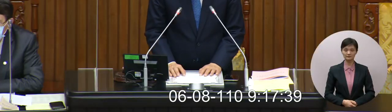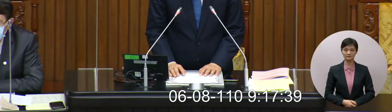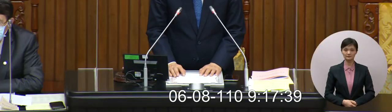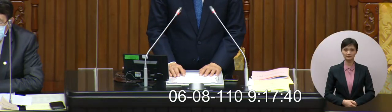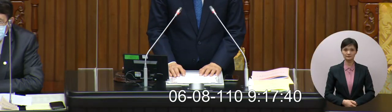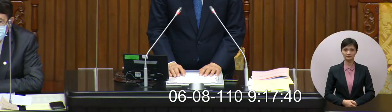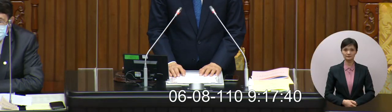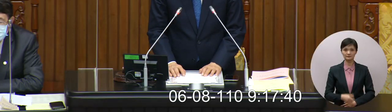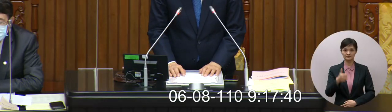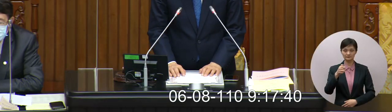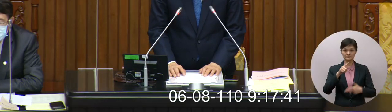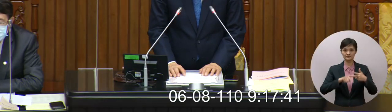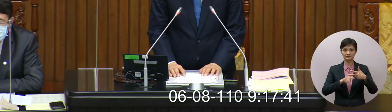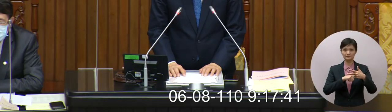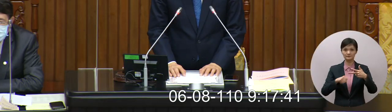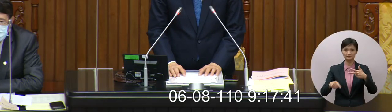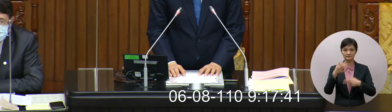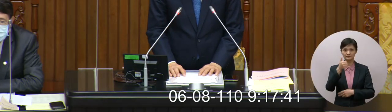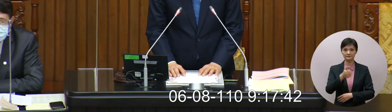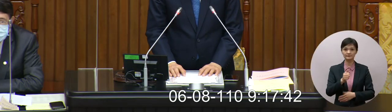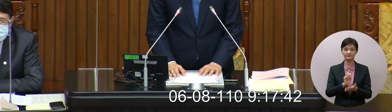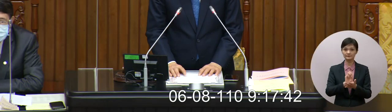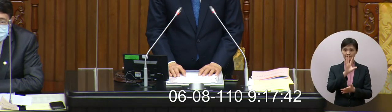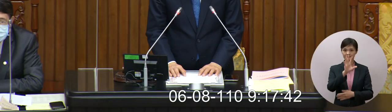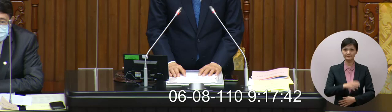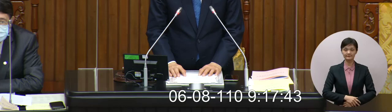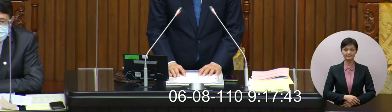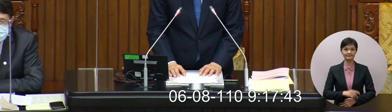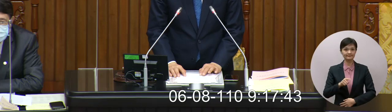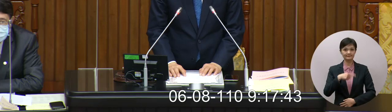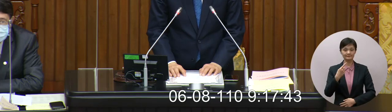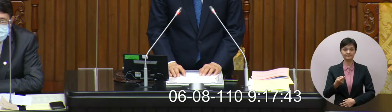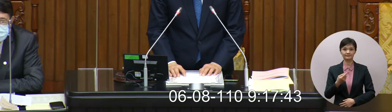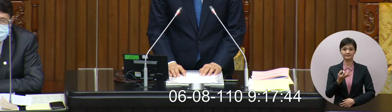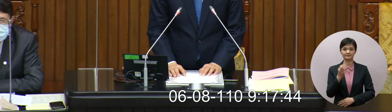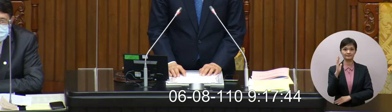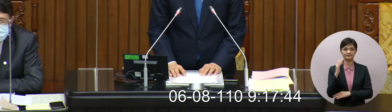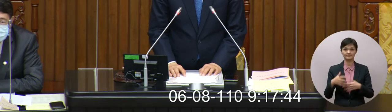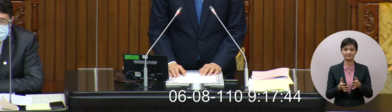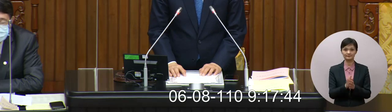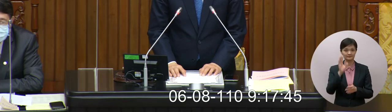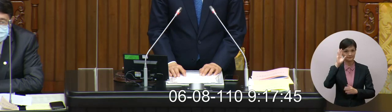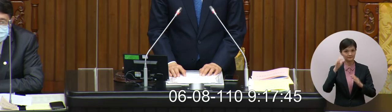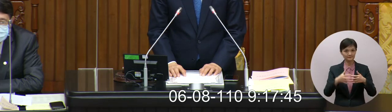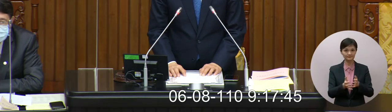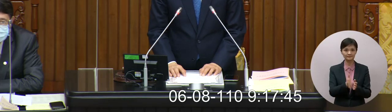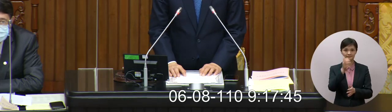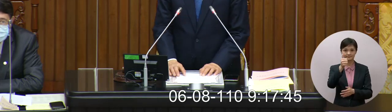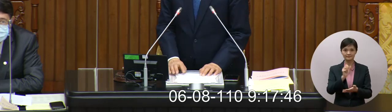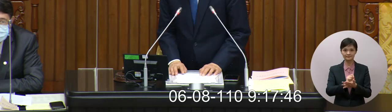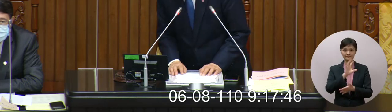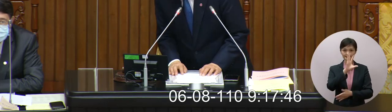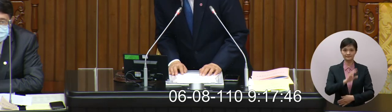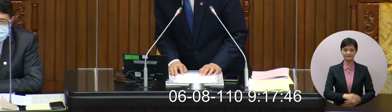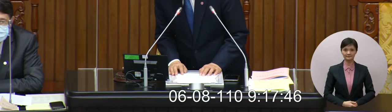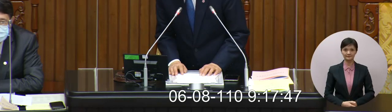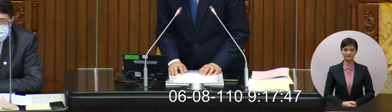谢谢朱主席长的报告。继续请财政部苏部长报告。